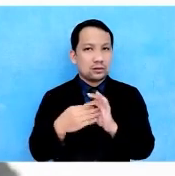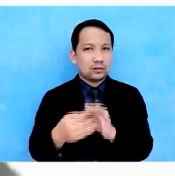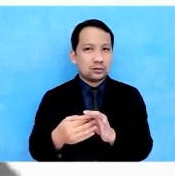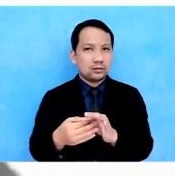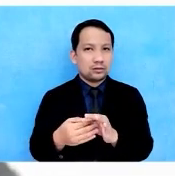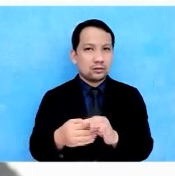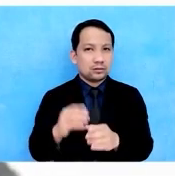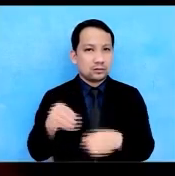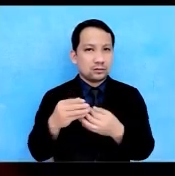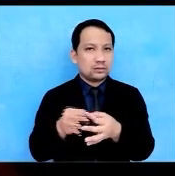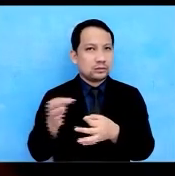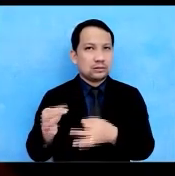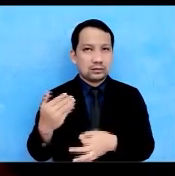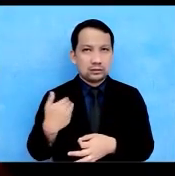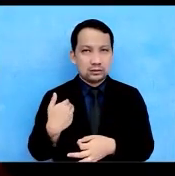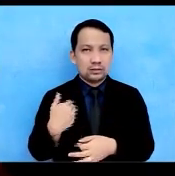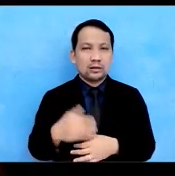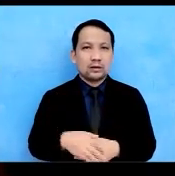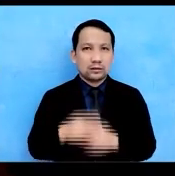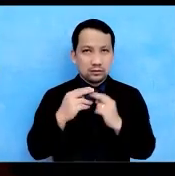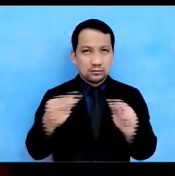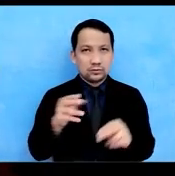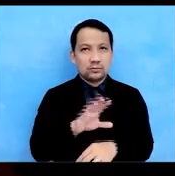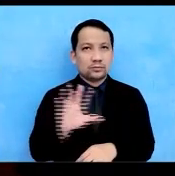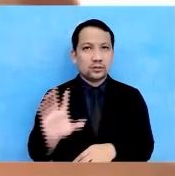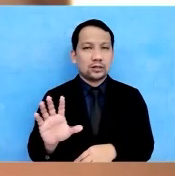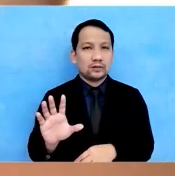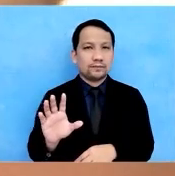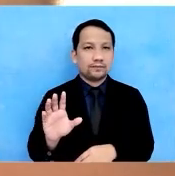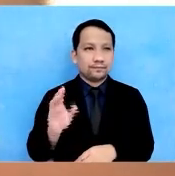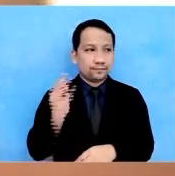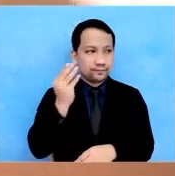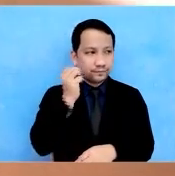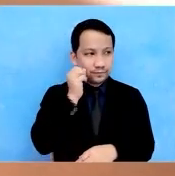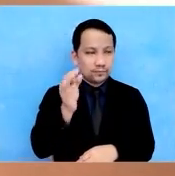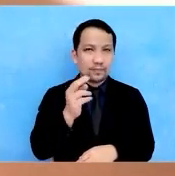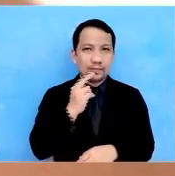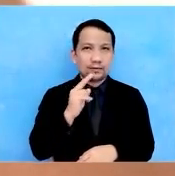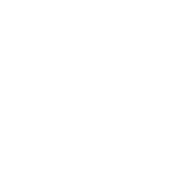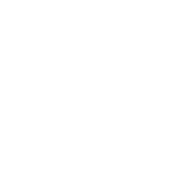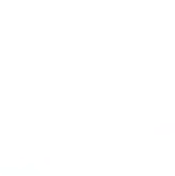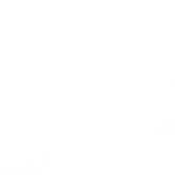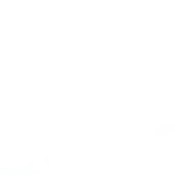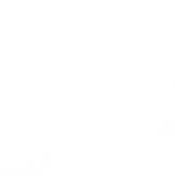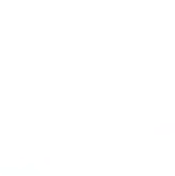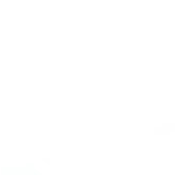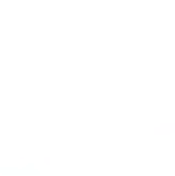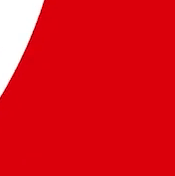inclined to extend right now. Nagbabalita mula sa Frontline, Shaila Francisco, News 5.